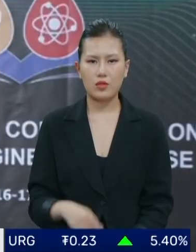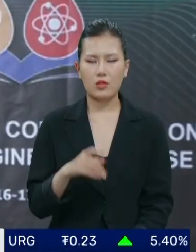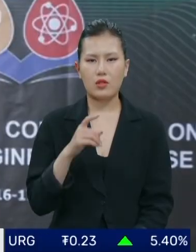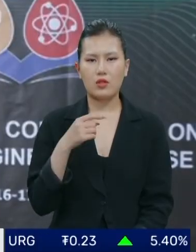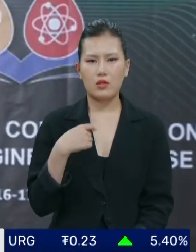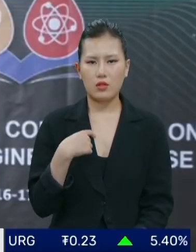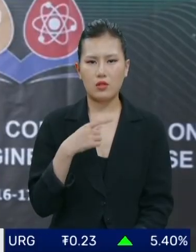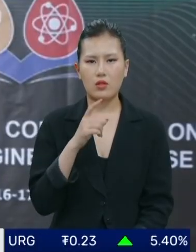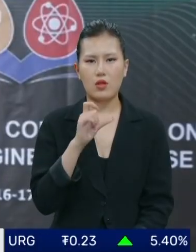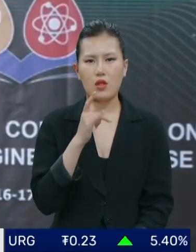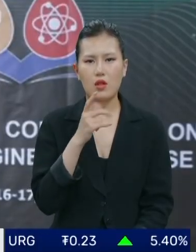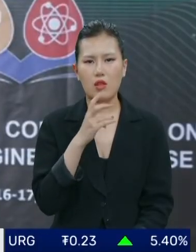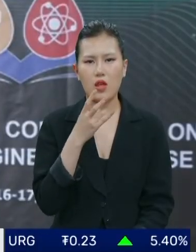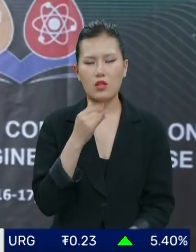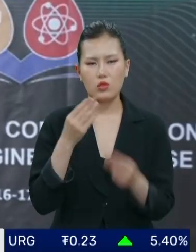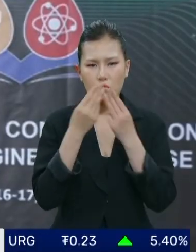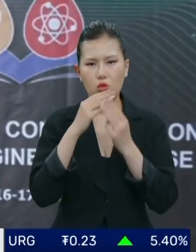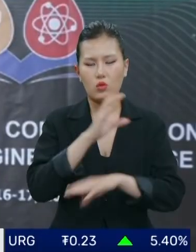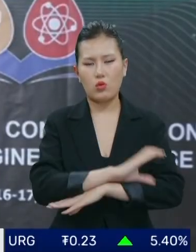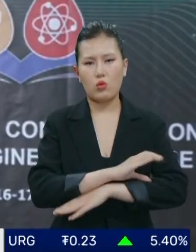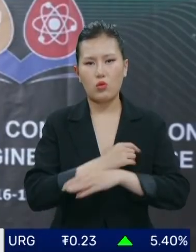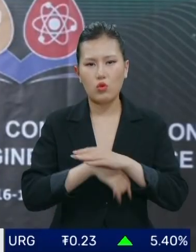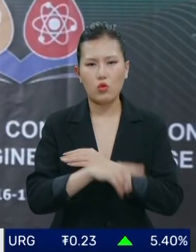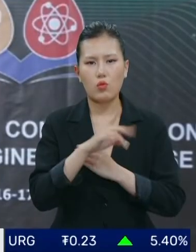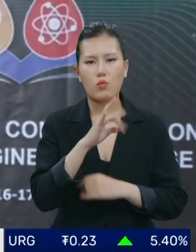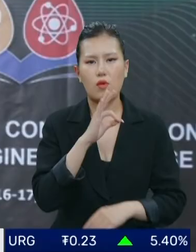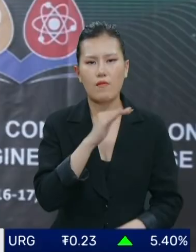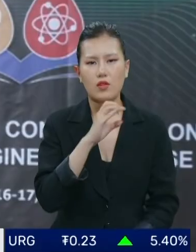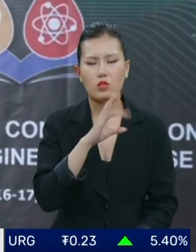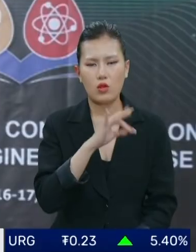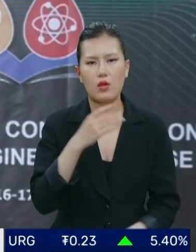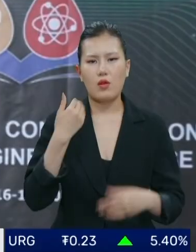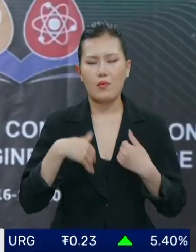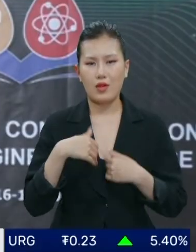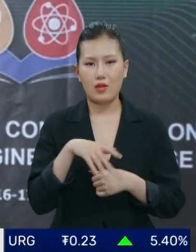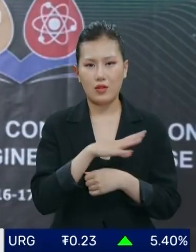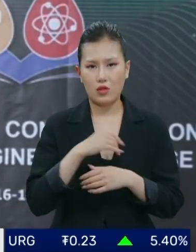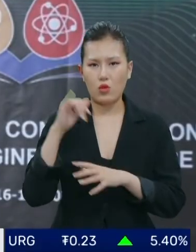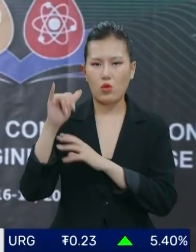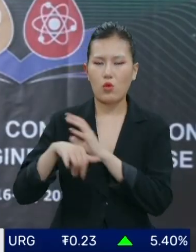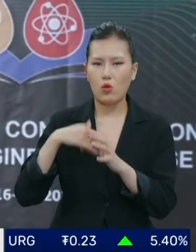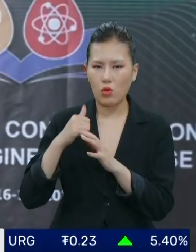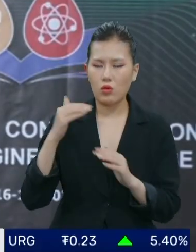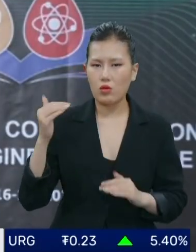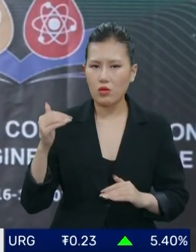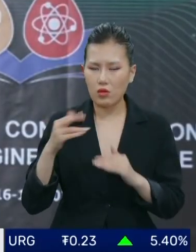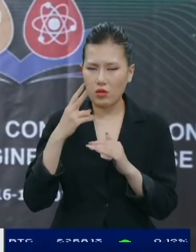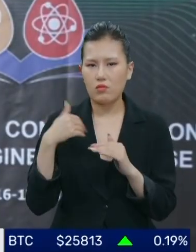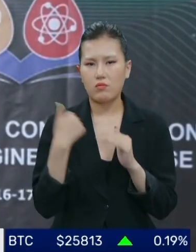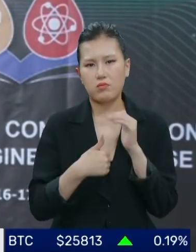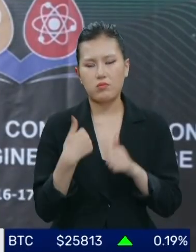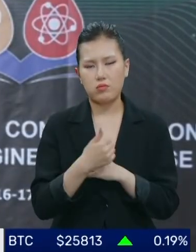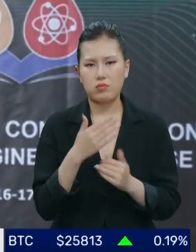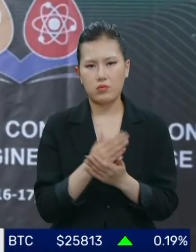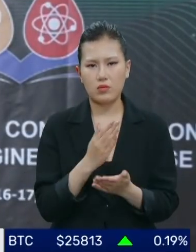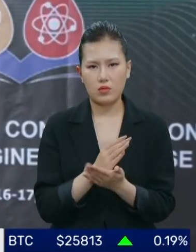сургуулийн профессор багш нар бол одоо яг энэ судалгааны ажлууд бол олон улсад бол маш өндөр үүд бол үнэлэгдэж байгаа. Олон улсын одоо Web of